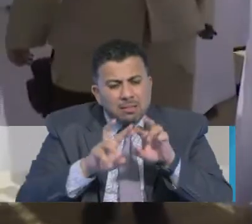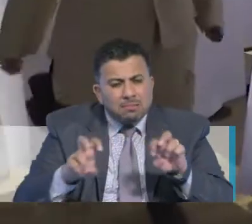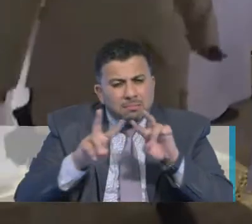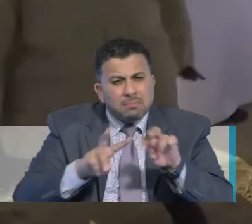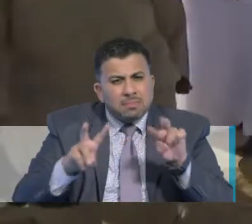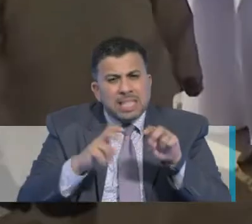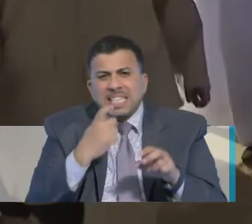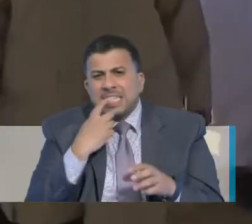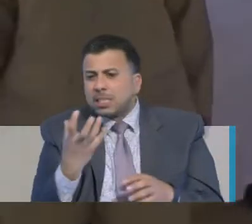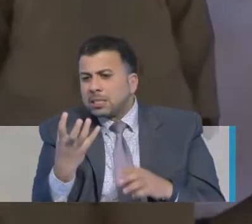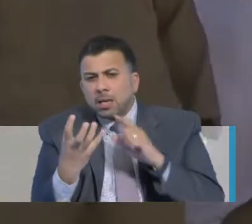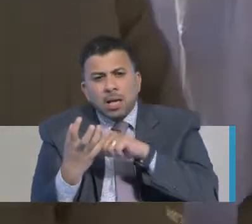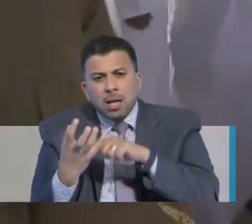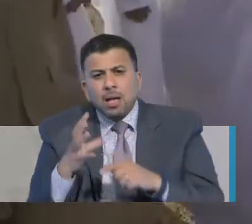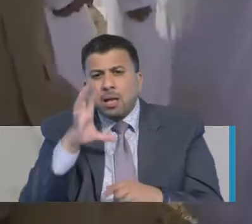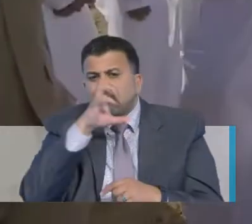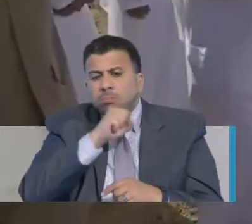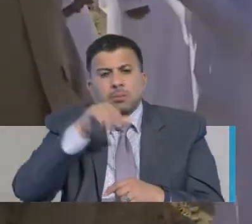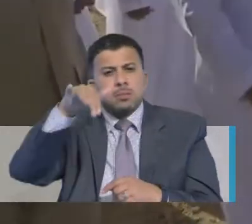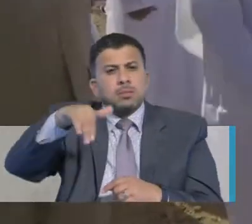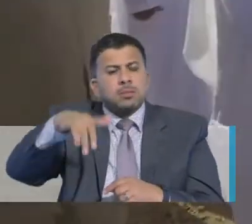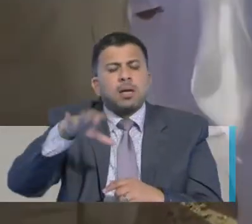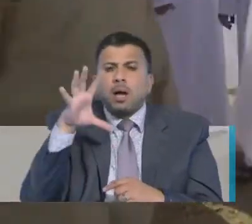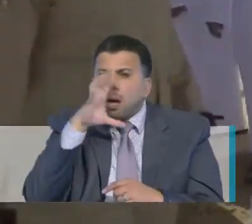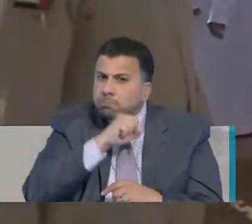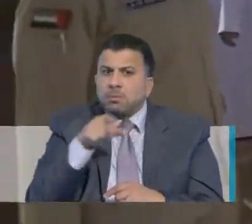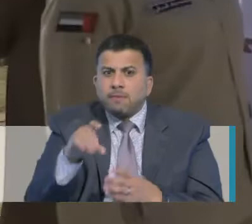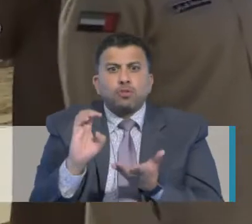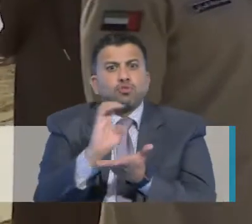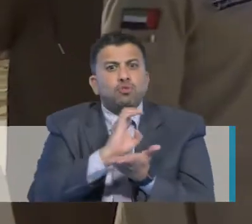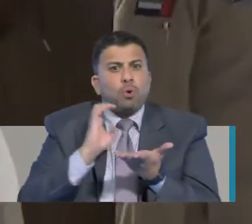تكشفه هذه الصخور من خبايا حول الظواهر الجيولوجية